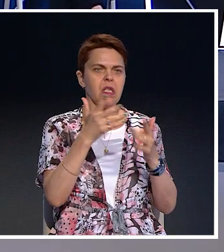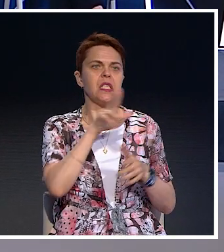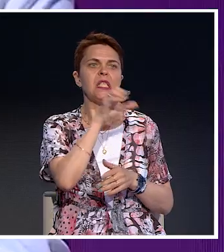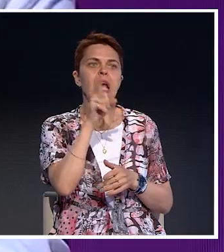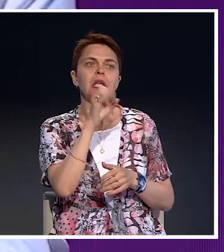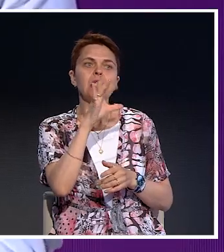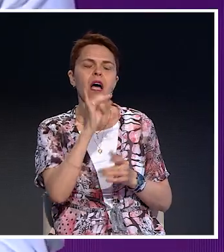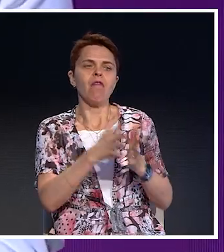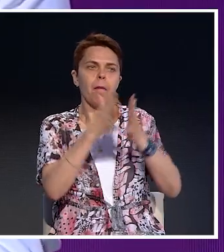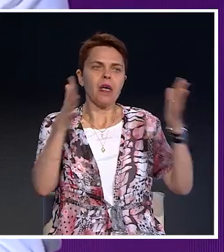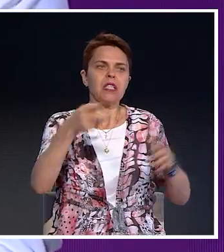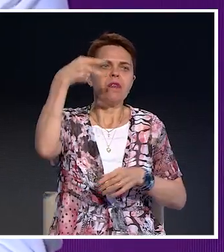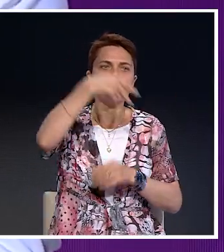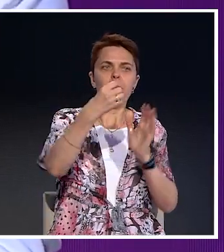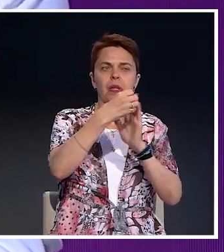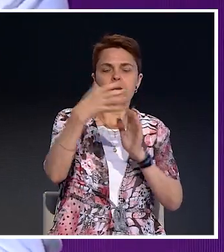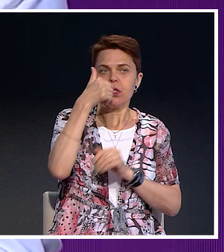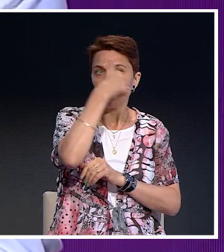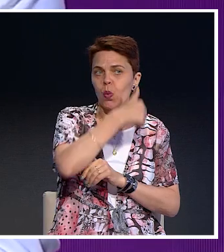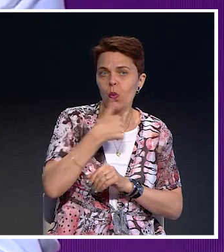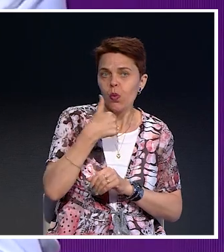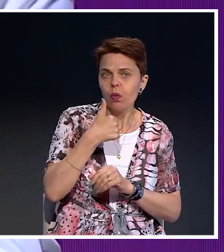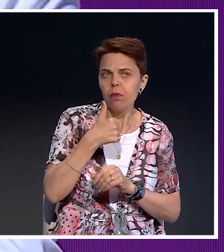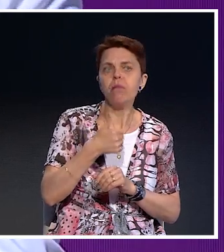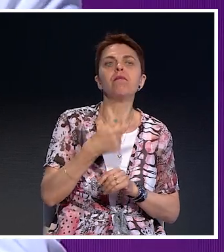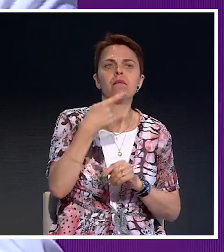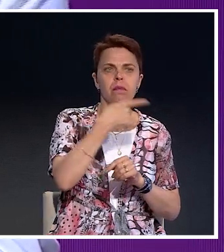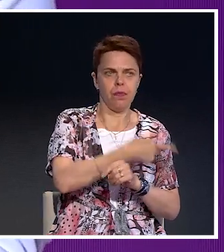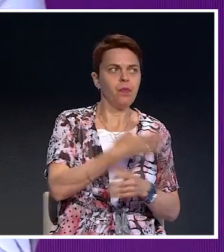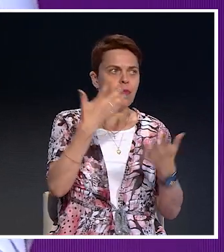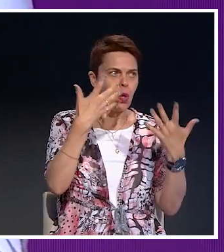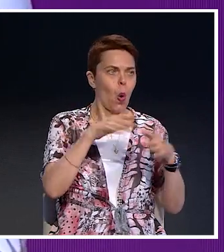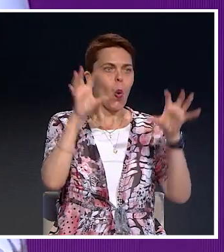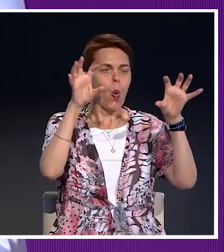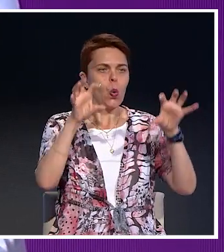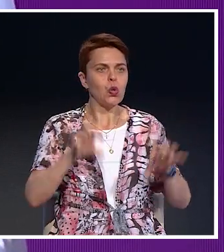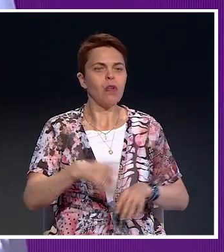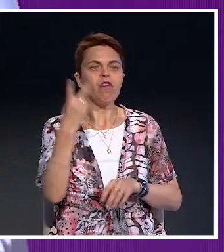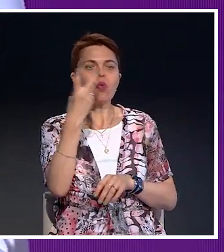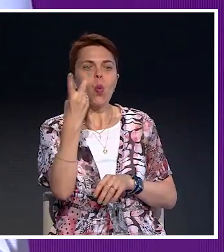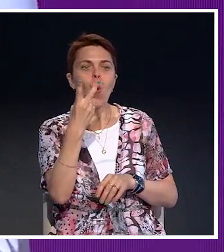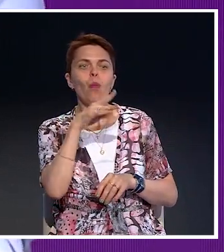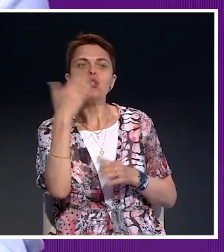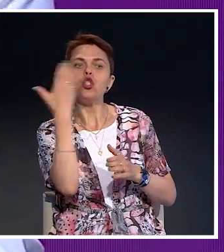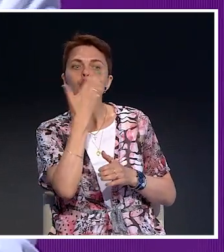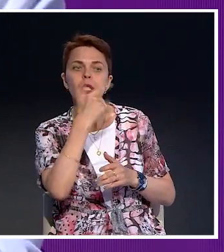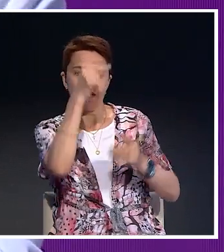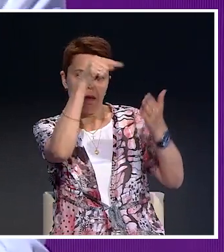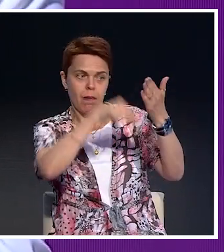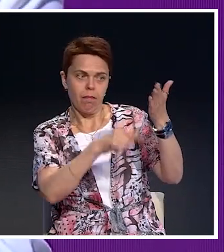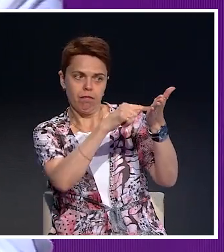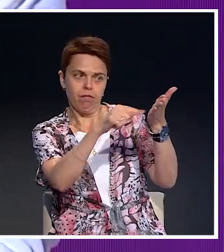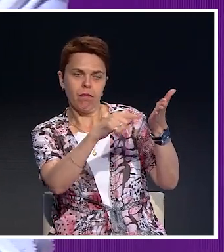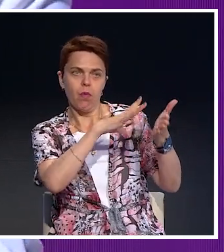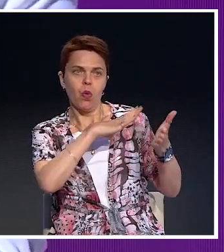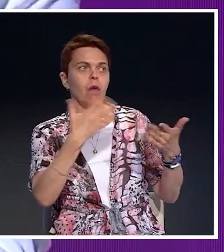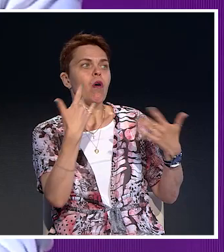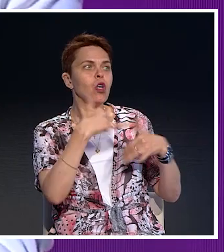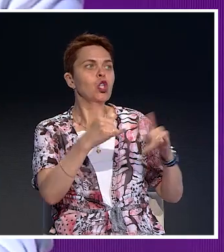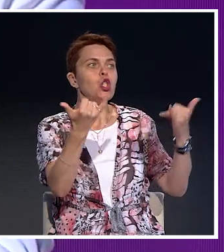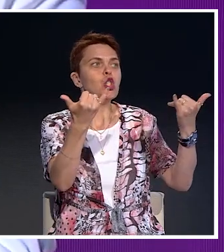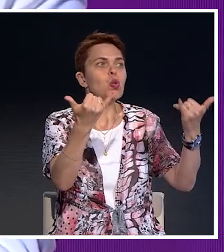збільшились порівняно з 2015 роком, але порівняно з редакцією Виборчого кодексу в другому читанні прийнято рік тому, насправді